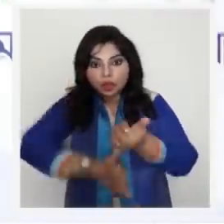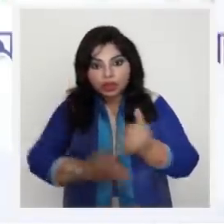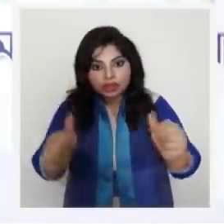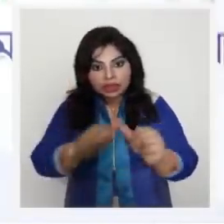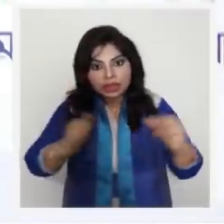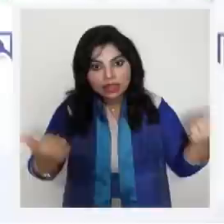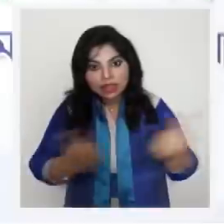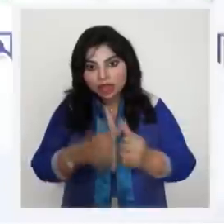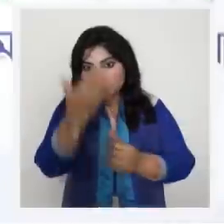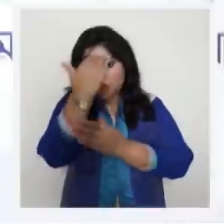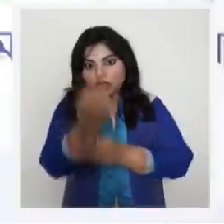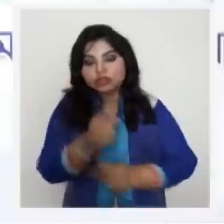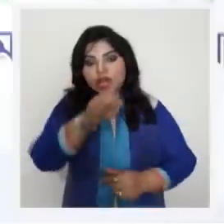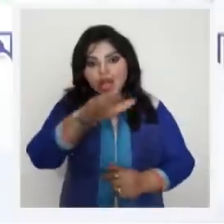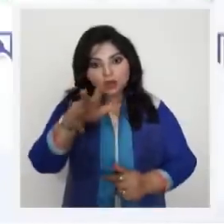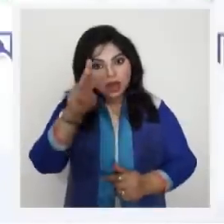722,285 জন।